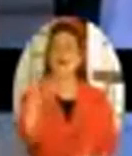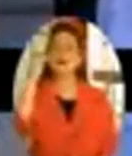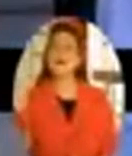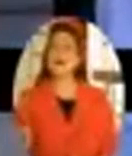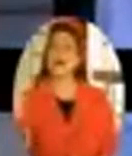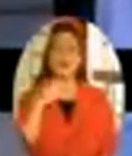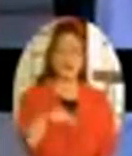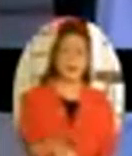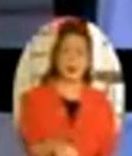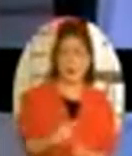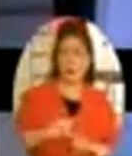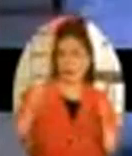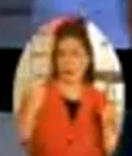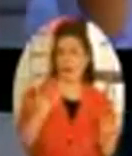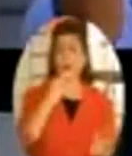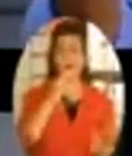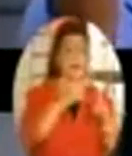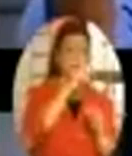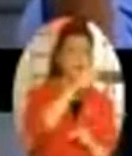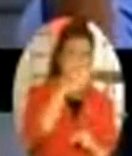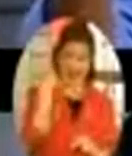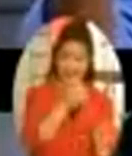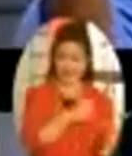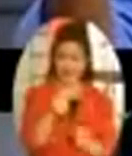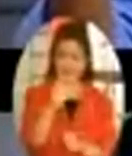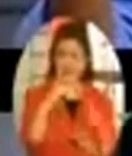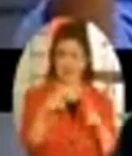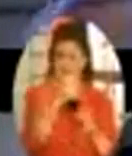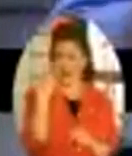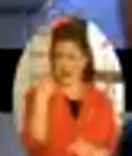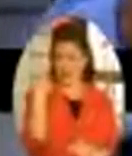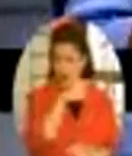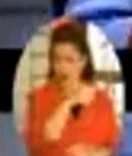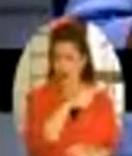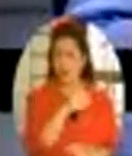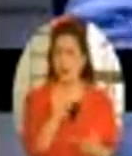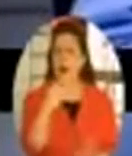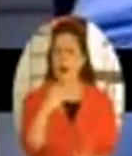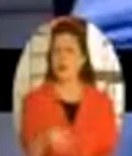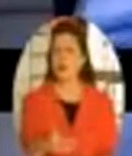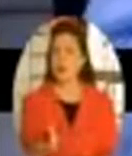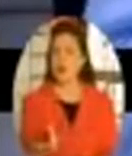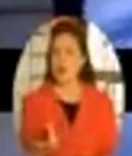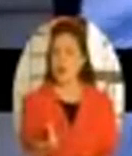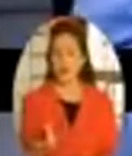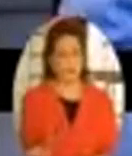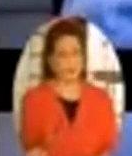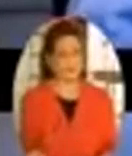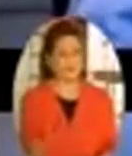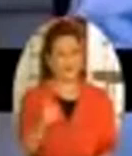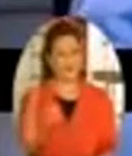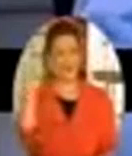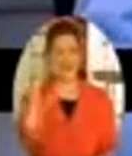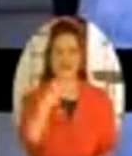היהודים בישראל, לבין היהודים בצרפת, היה פיגוע בצרפת לפני שנה בערך. מה קרה כאן בישראל? צריך להבין, חבר'ה,